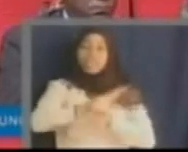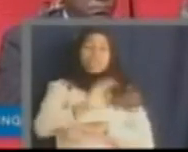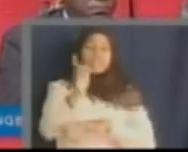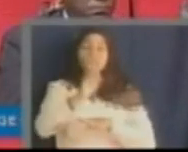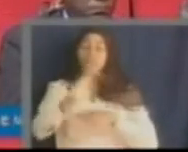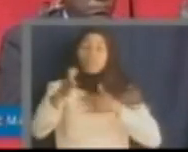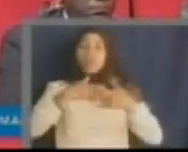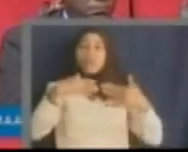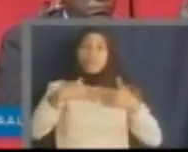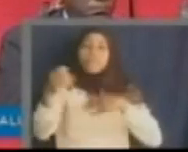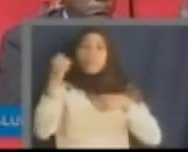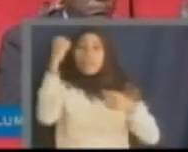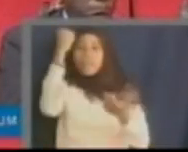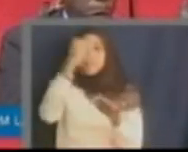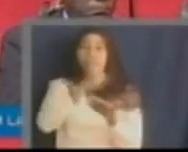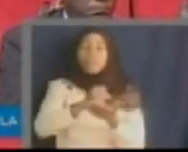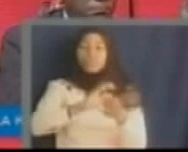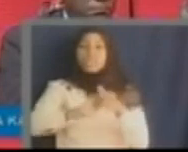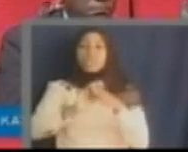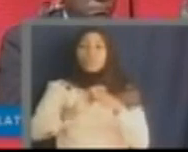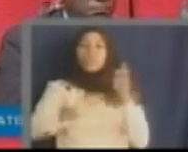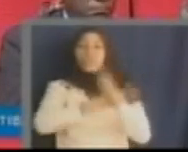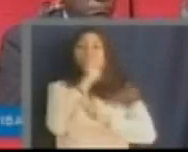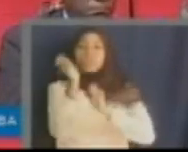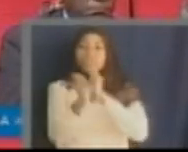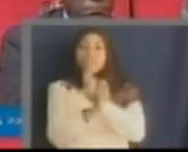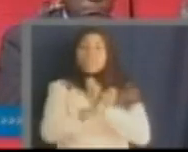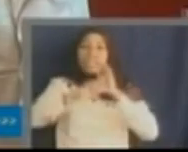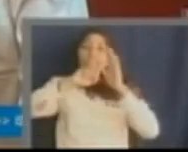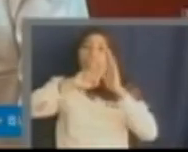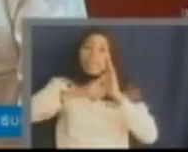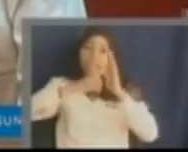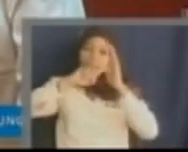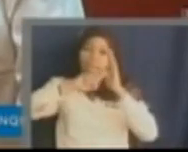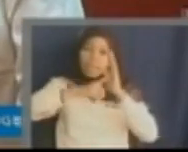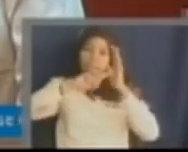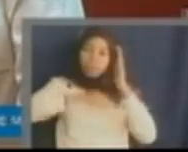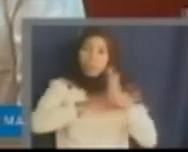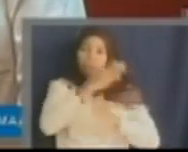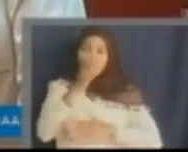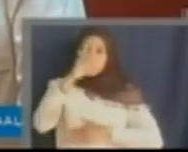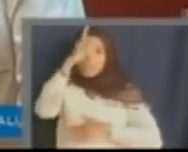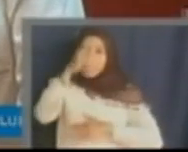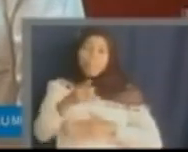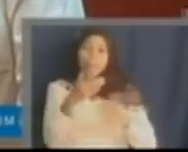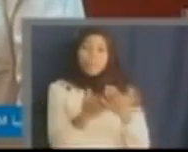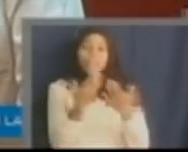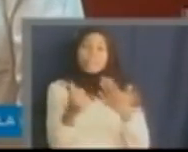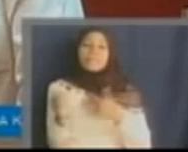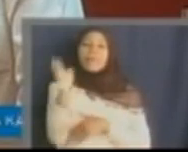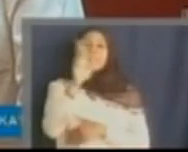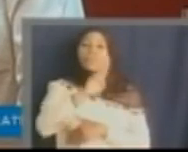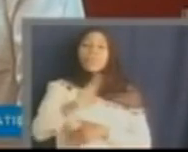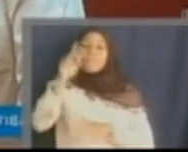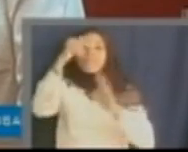kuhusu tafsiri ya kanuni yoyote ambayo ungesababisha rufaa chini ya kanuni ya